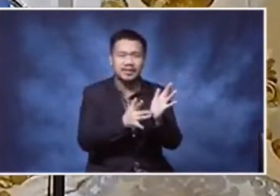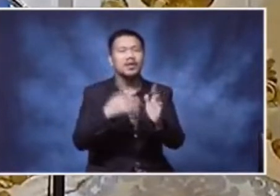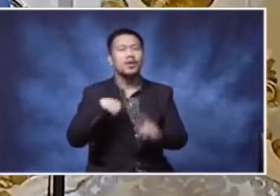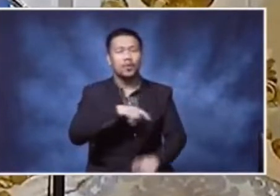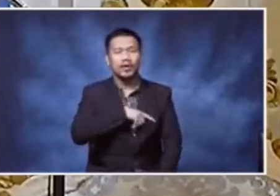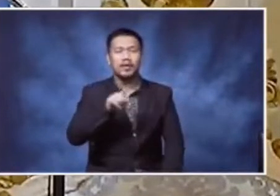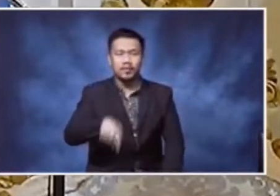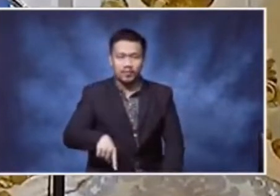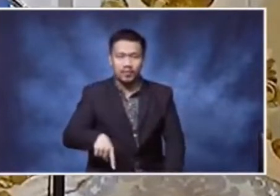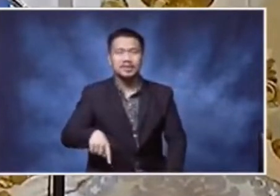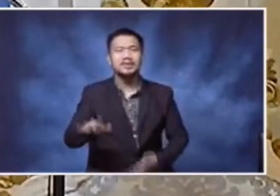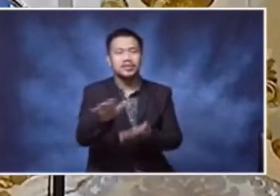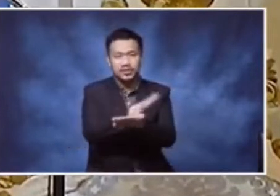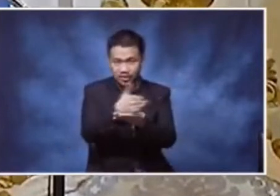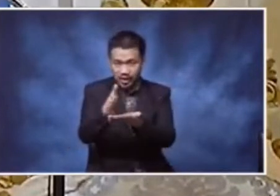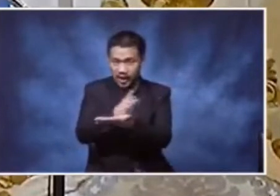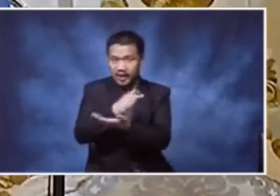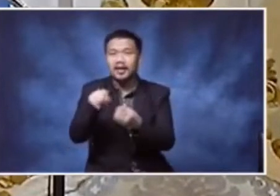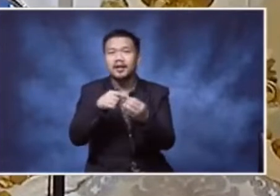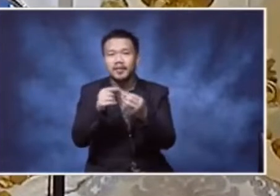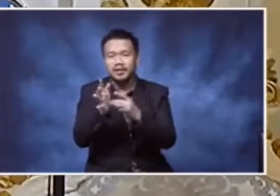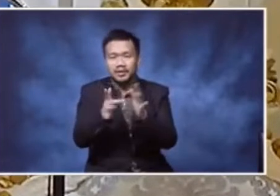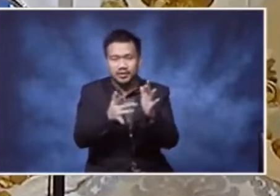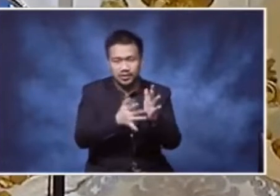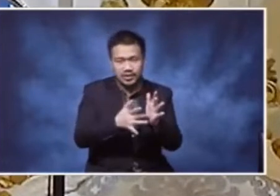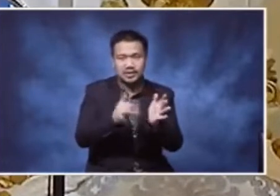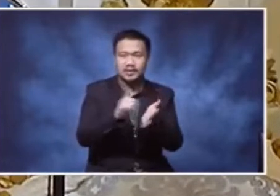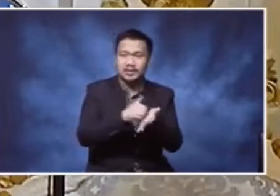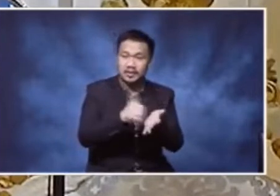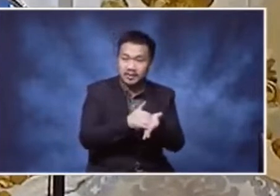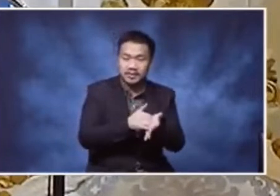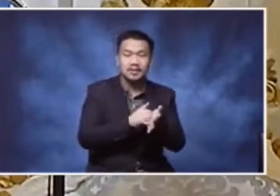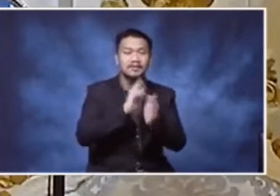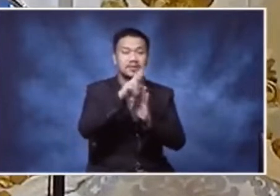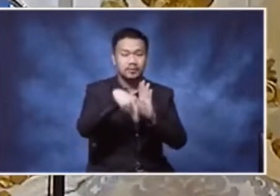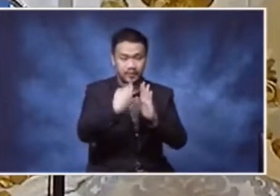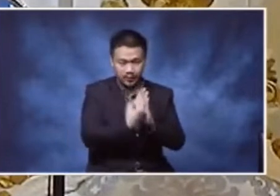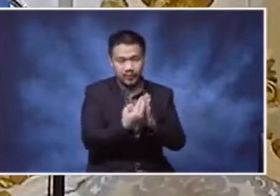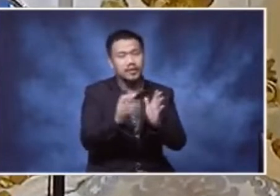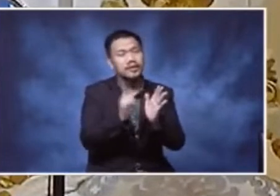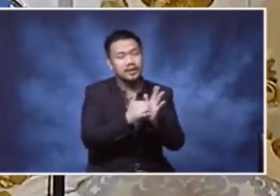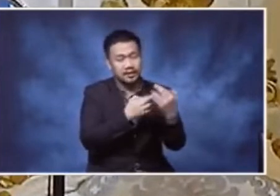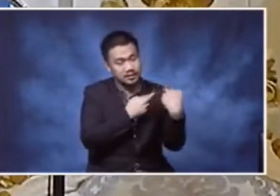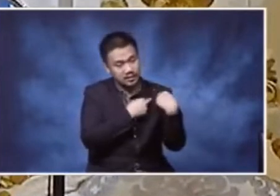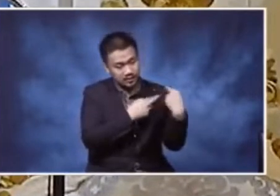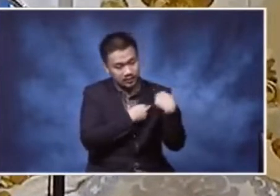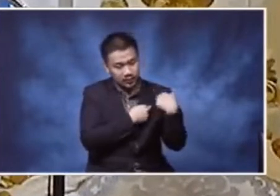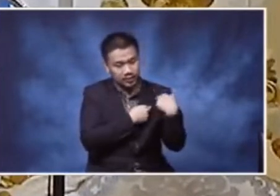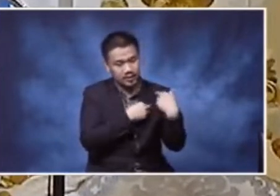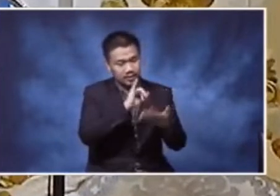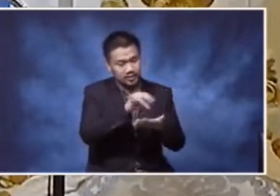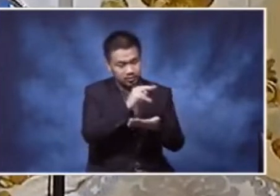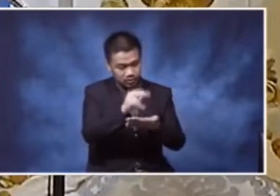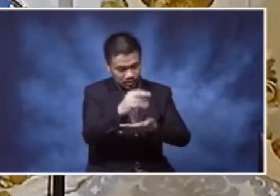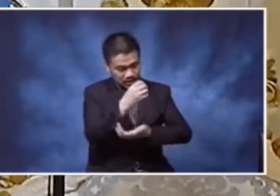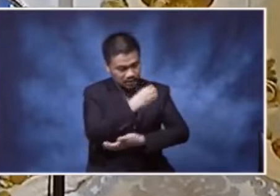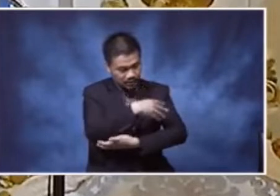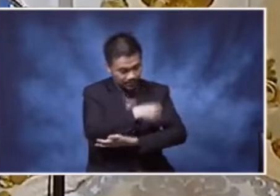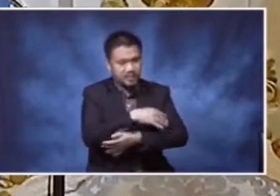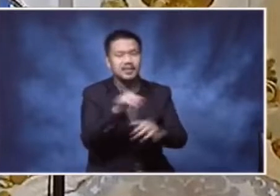Ibalita si Jesus. Iyan po yung papel ni Juan Bautista at iyon po yung papel nating